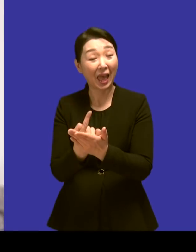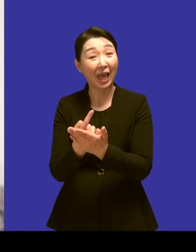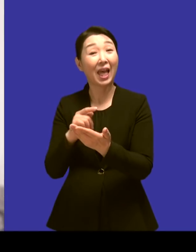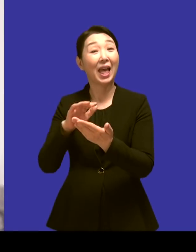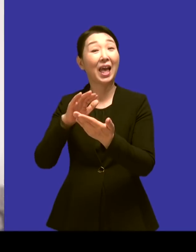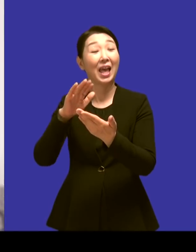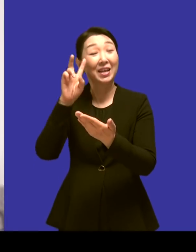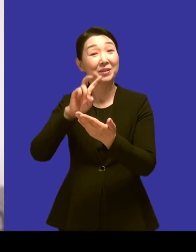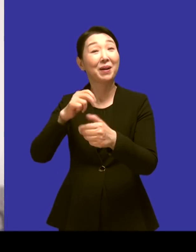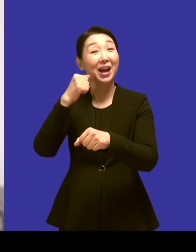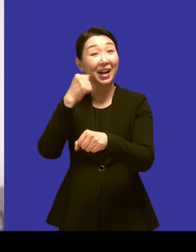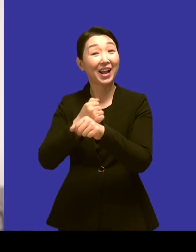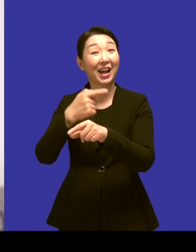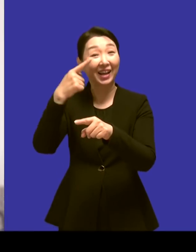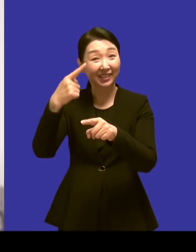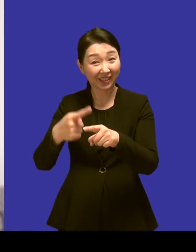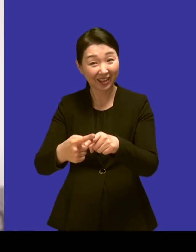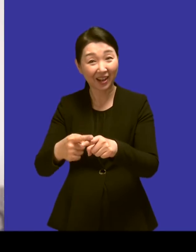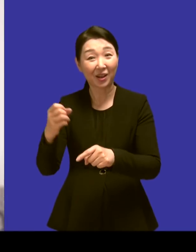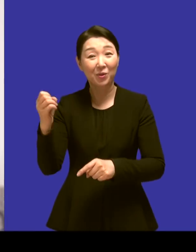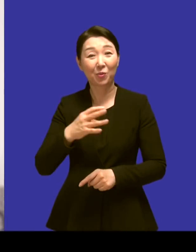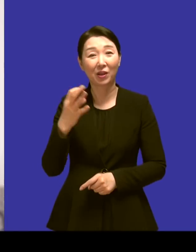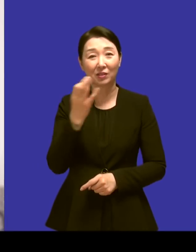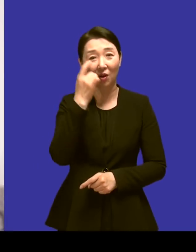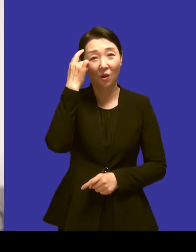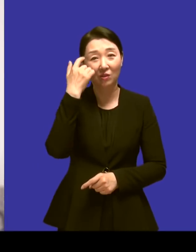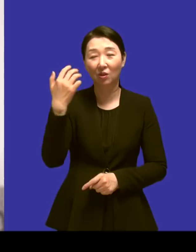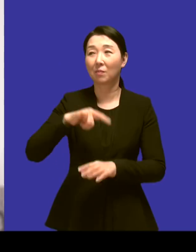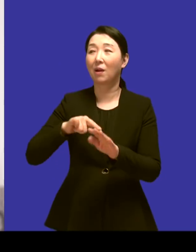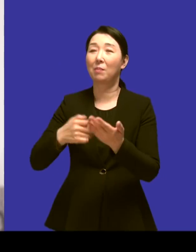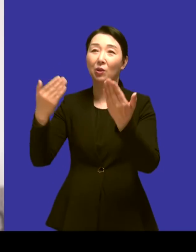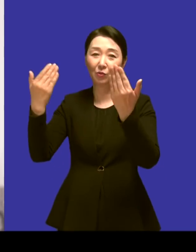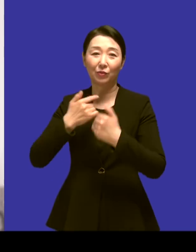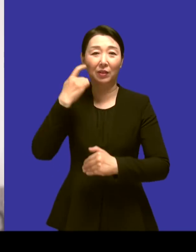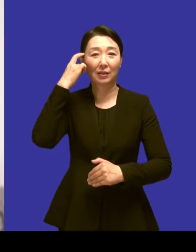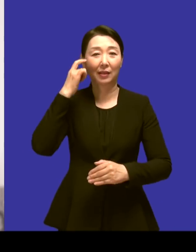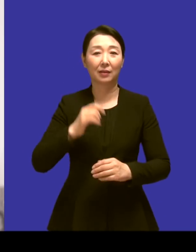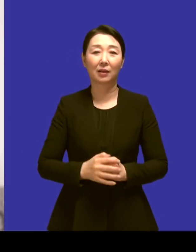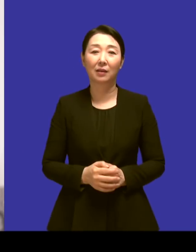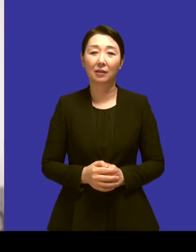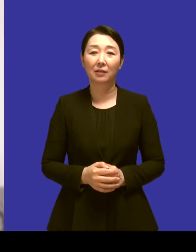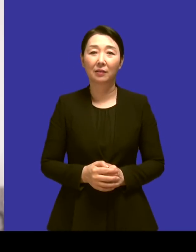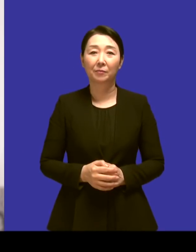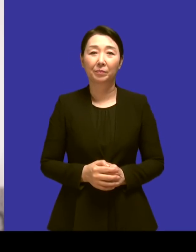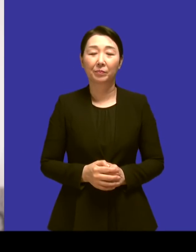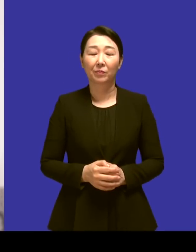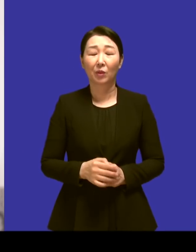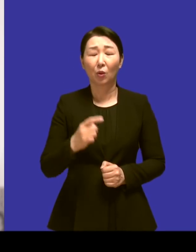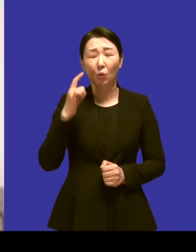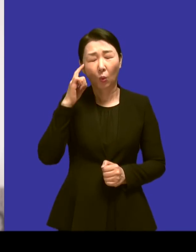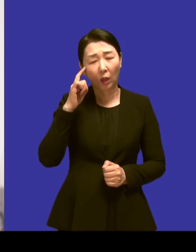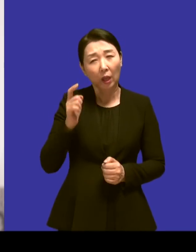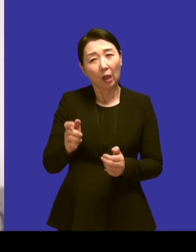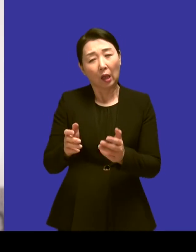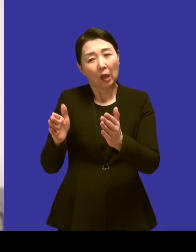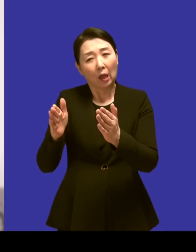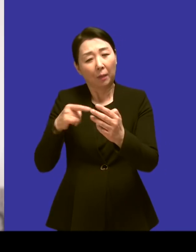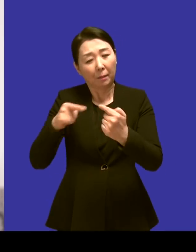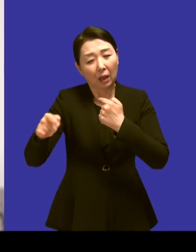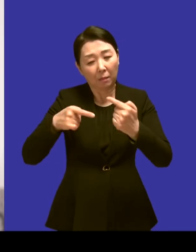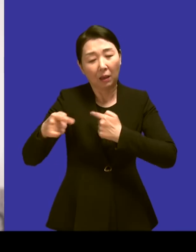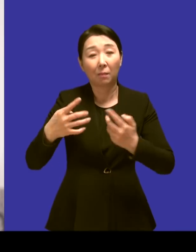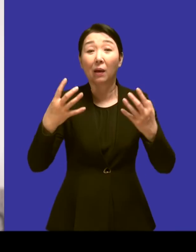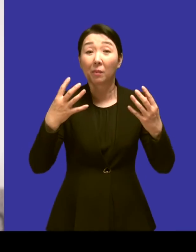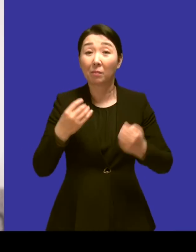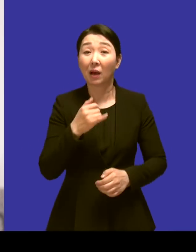하다가 이제 늘 성령님께서 저에게 마음을 주신 거라고 생각을 해요. 네. 어긋나는 순간들이 엄청 많이 이제